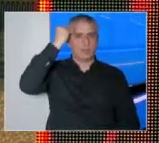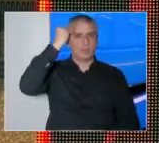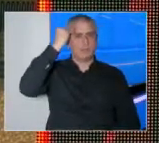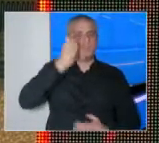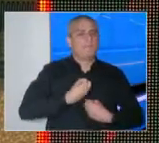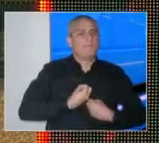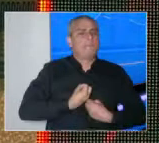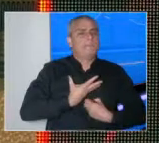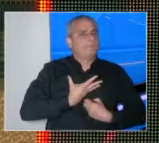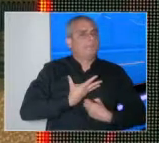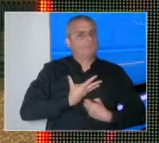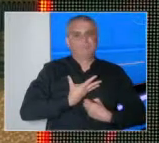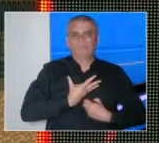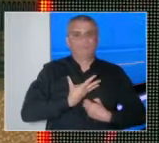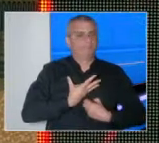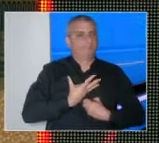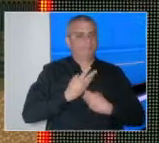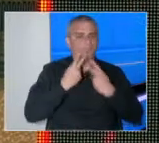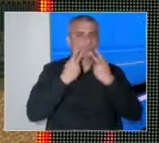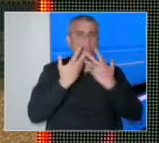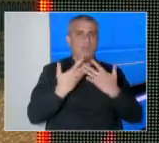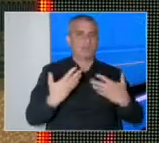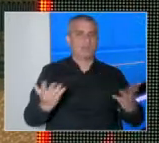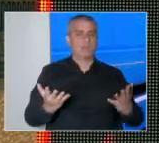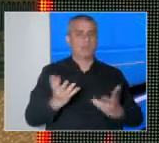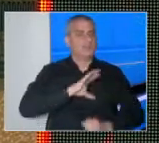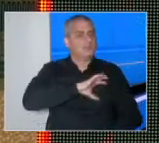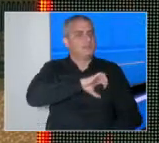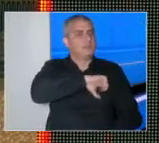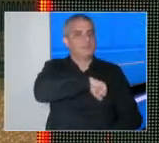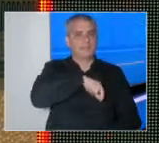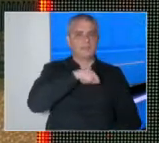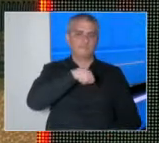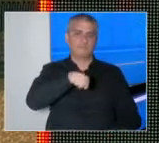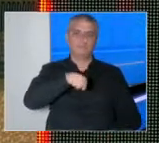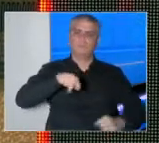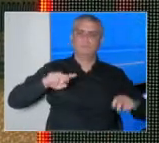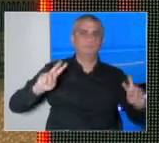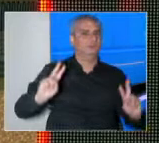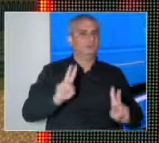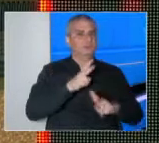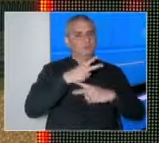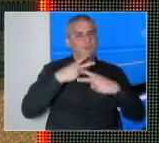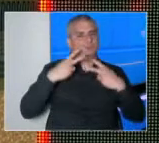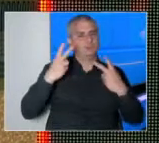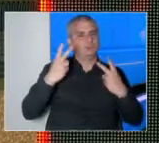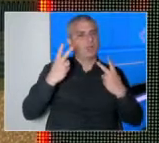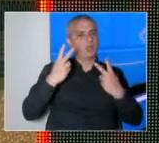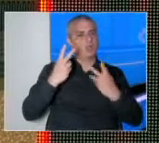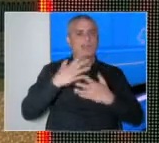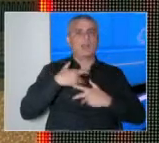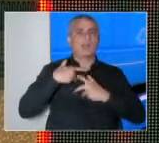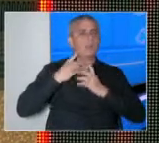הפצע שאין לו מזור, את הכאב הזה שאי אפשר לחלוק את